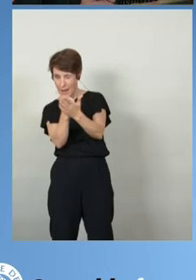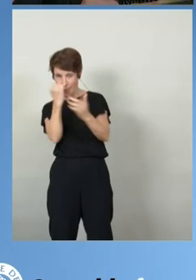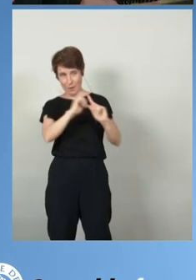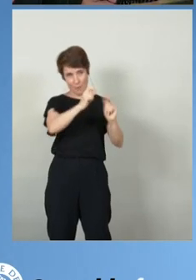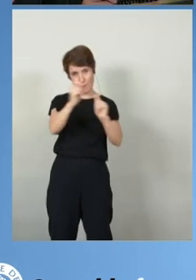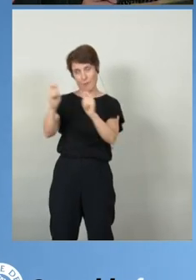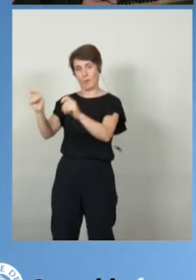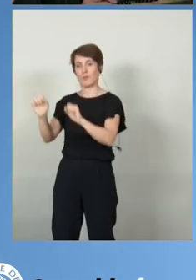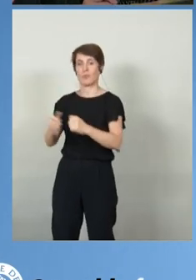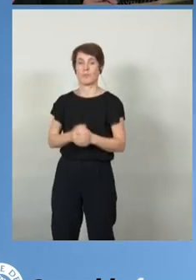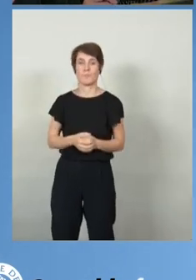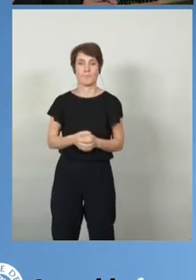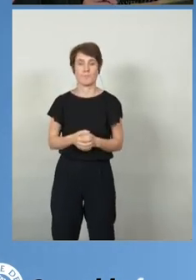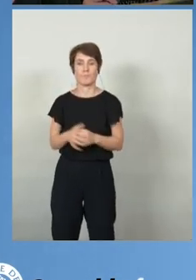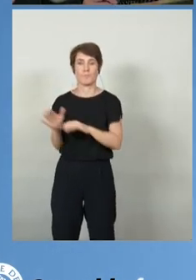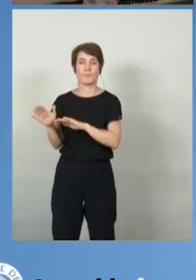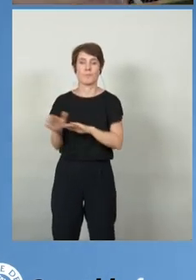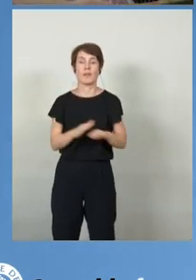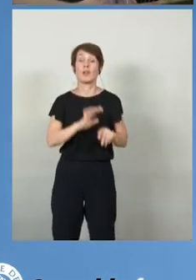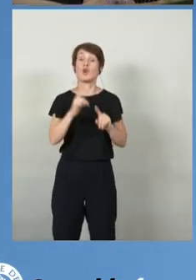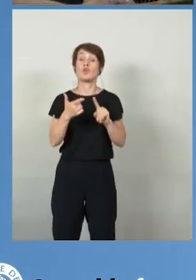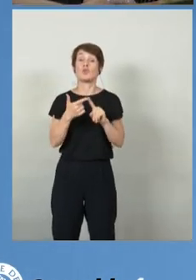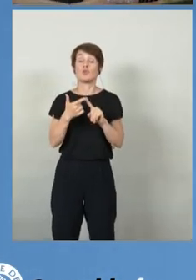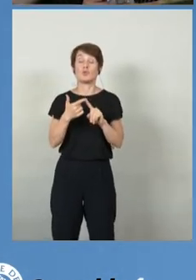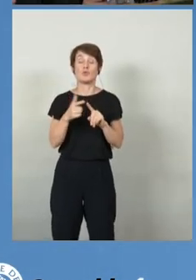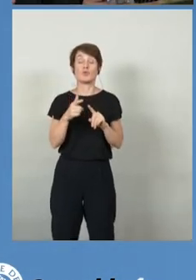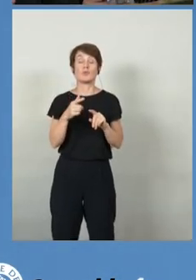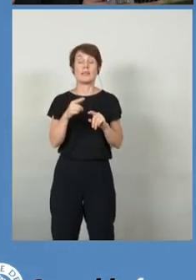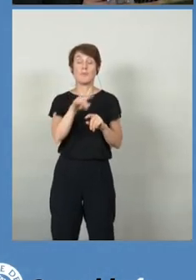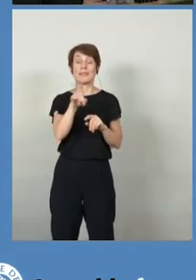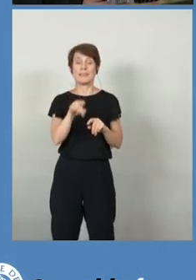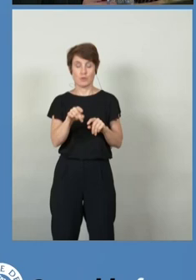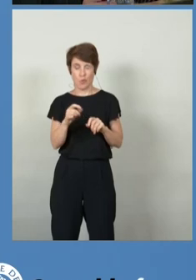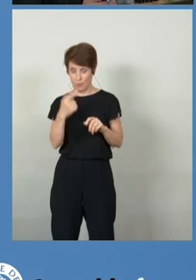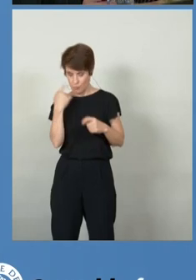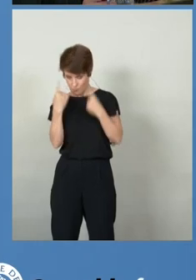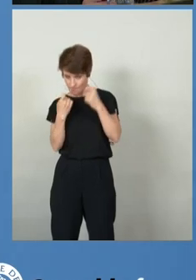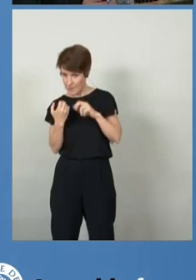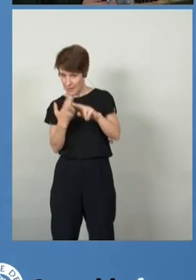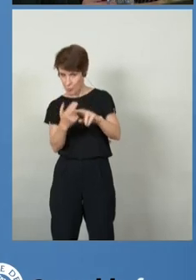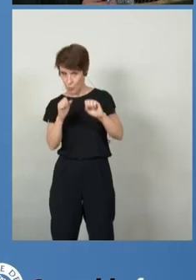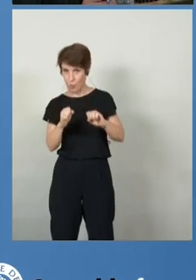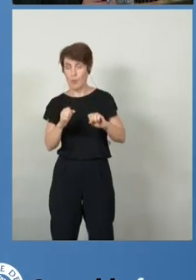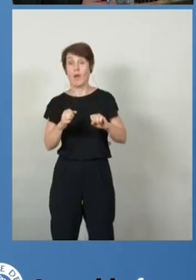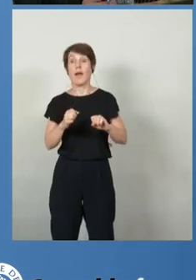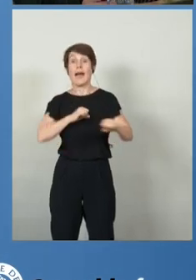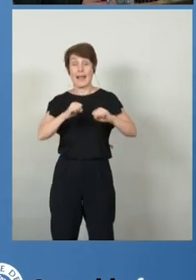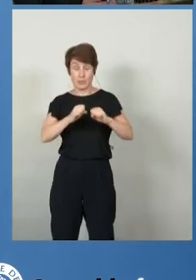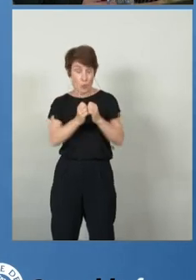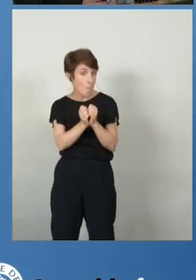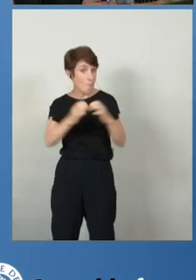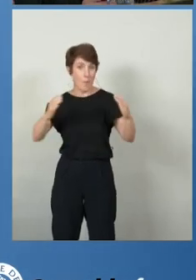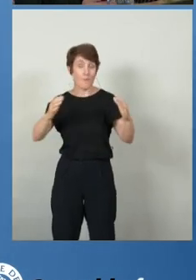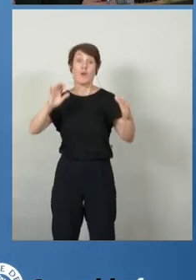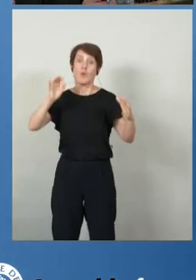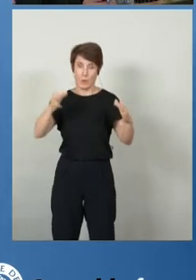amplifier les actions c'était la deuxième question à laquelle nous souhaitions répondre et cela a été possible oui avec la mise en place